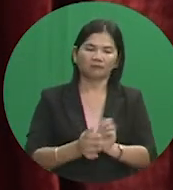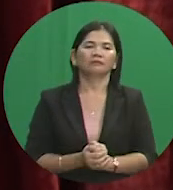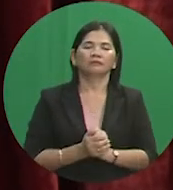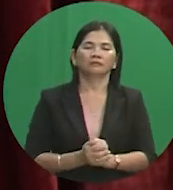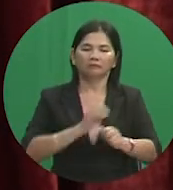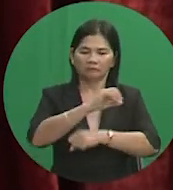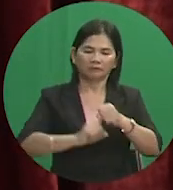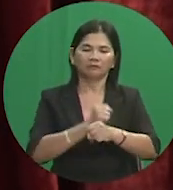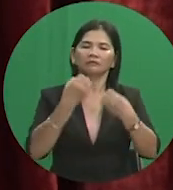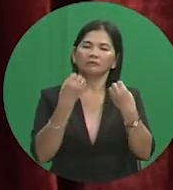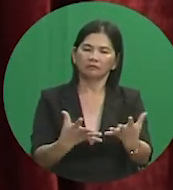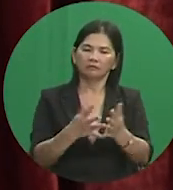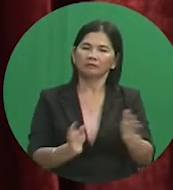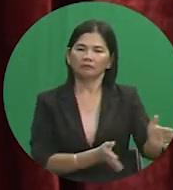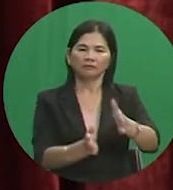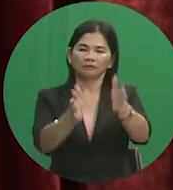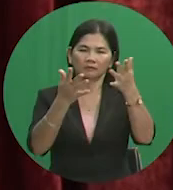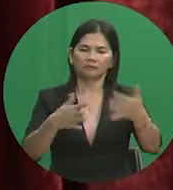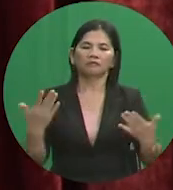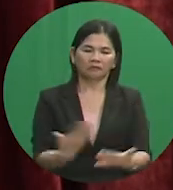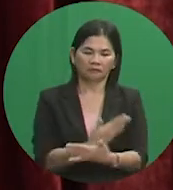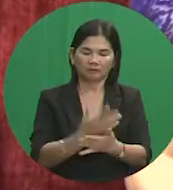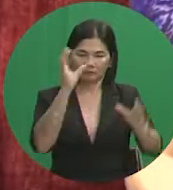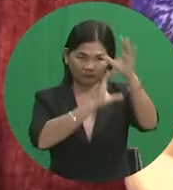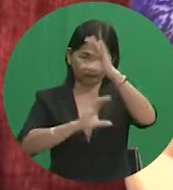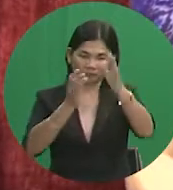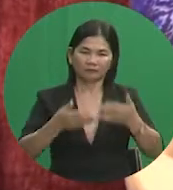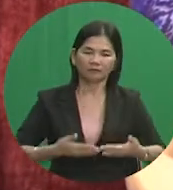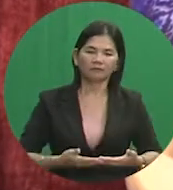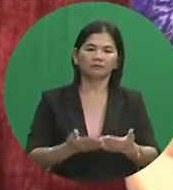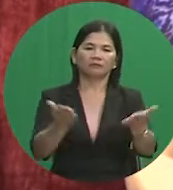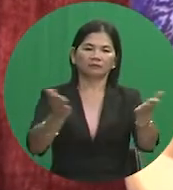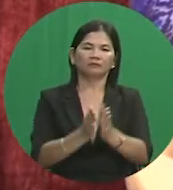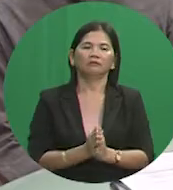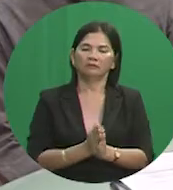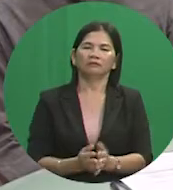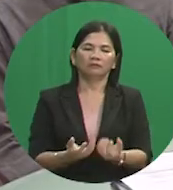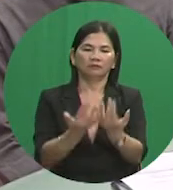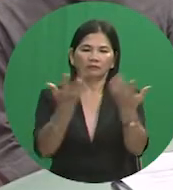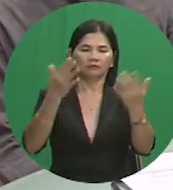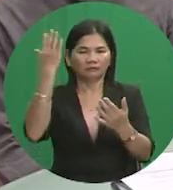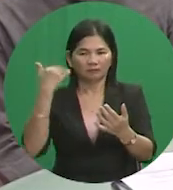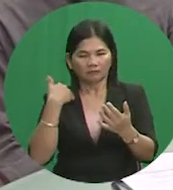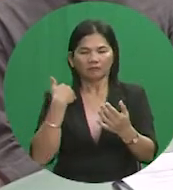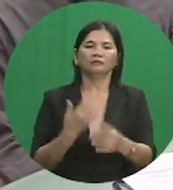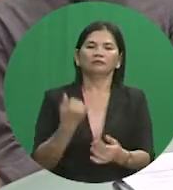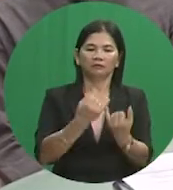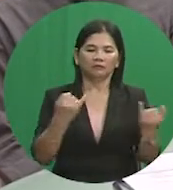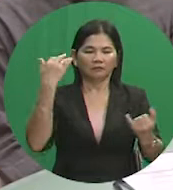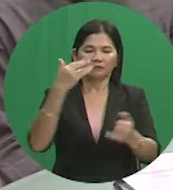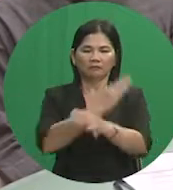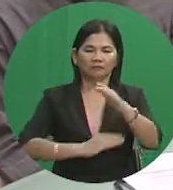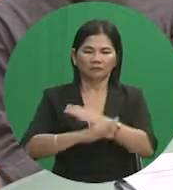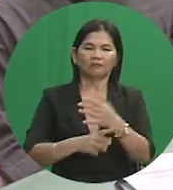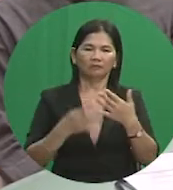มาณชั่นนำมุกนี้ยังบ้านตรุษไตรพลอยทำไมหนึ่งสไฟโรกกาบากอากาการแต่จราอันสำหรับสตรีหนึ่งกมารัยดามิ้นปิการเ